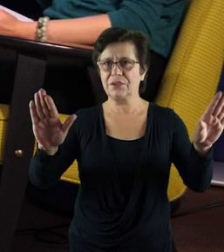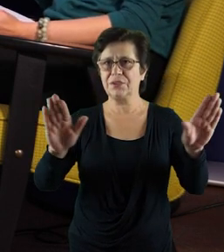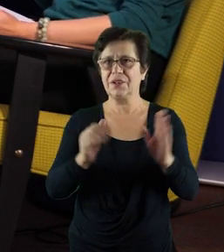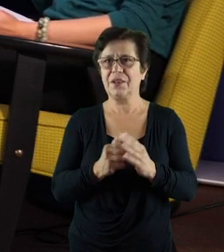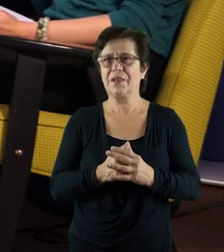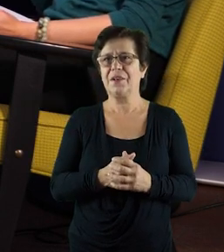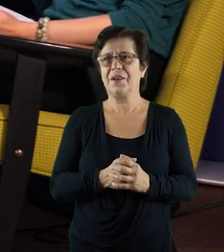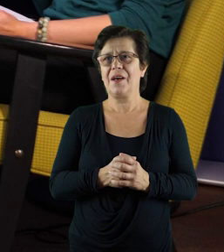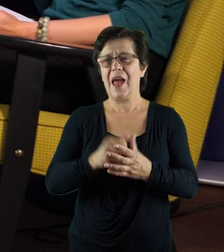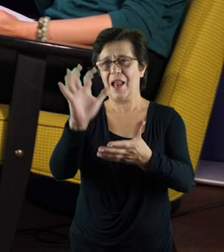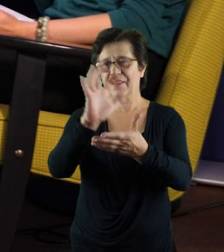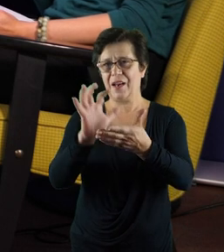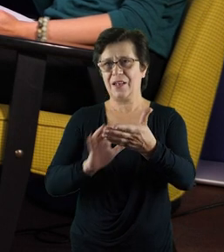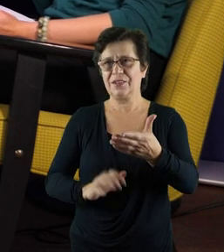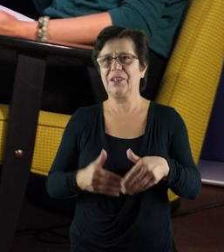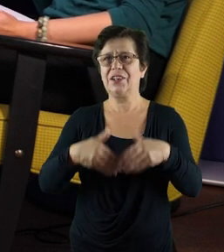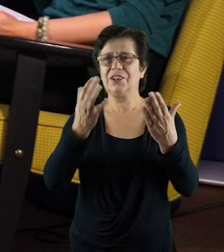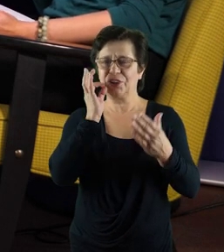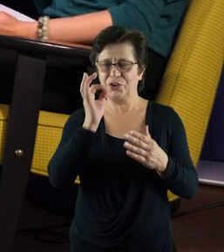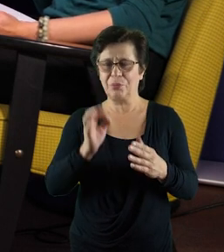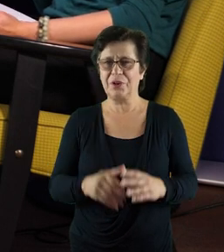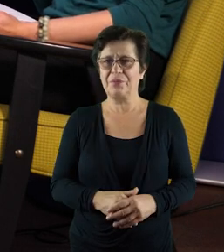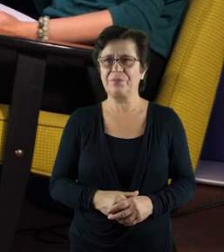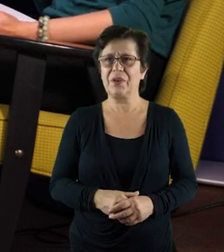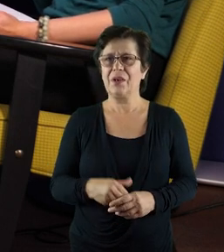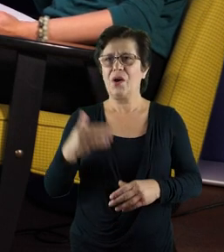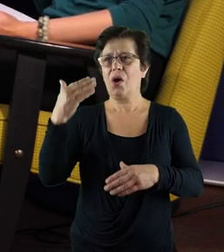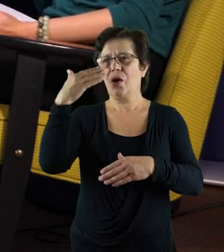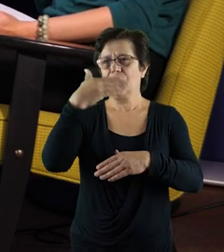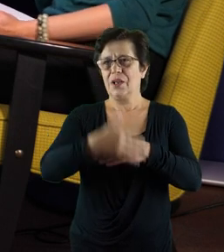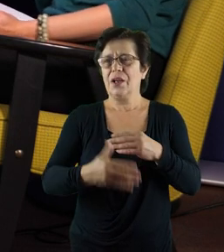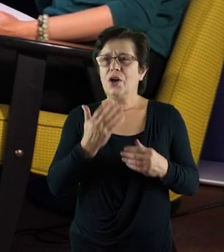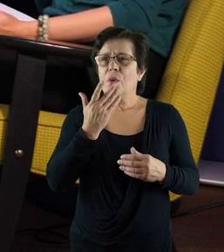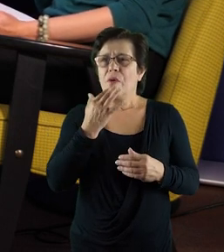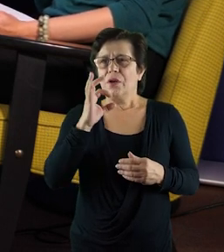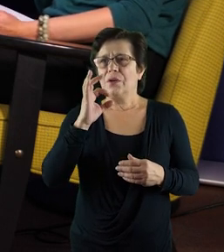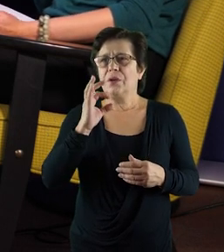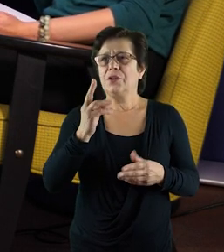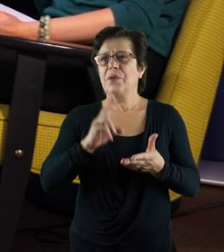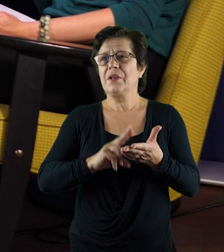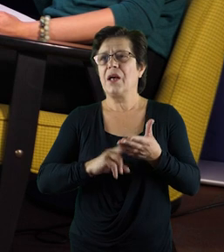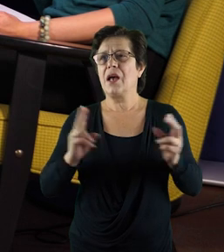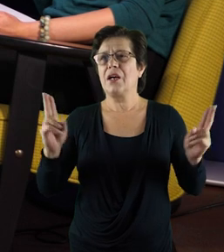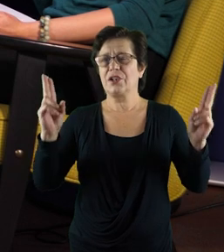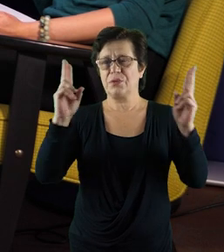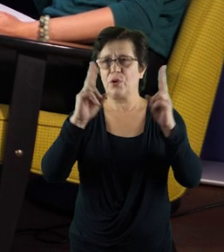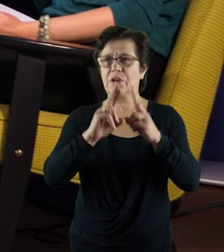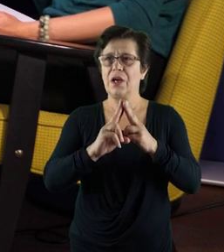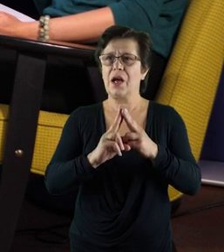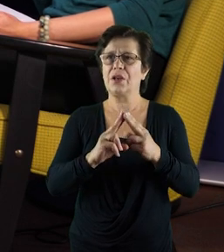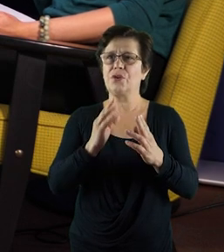Dzień dobry, tak. Dzień dobry, witamy. Ostatnio mówiliśmy na spotkaniu z cyklu Między